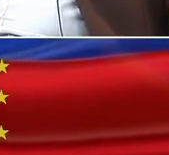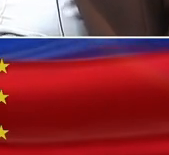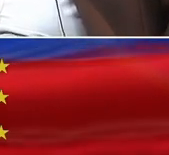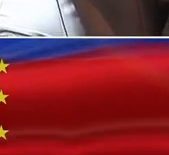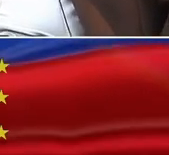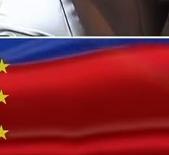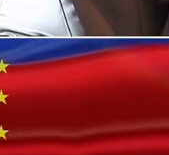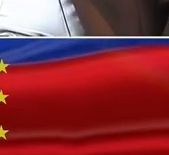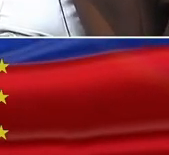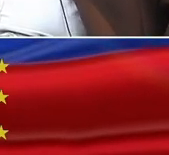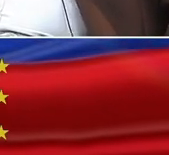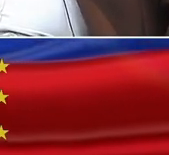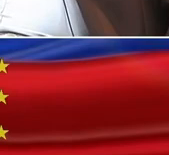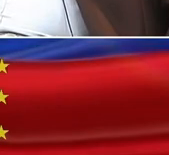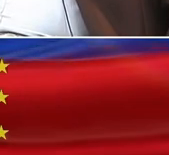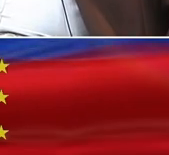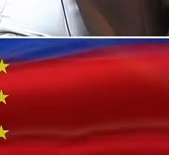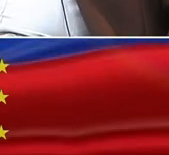improvements in the